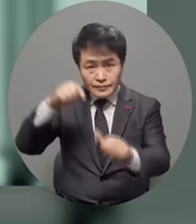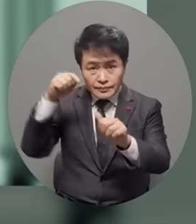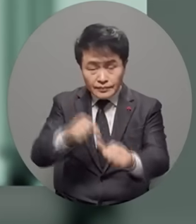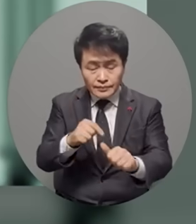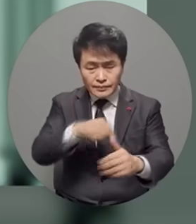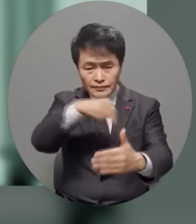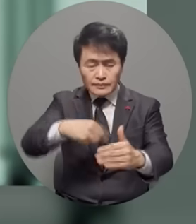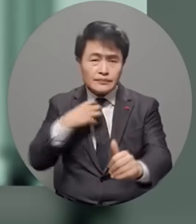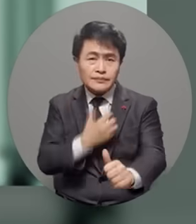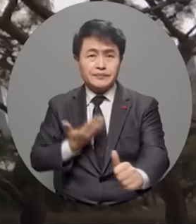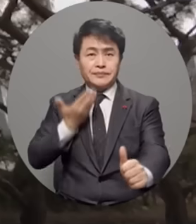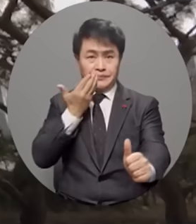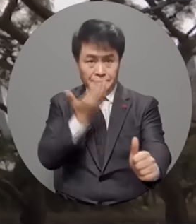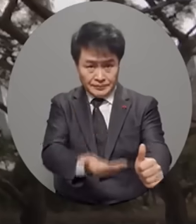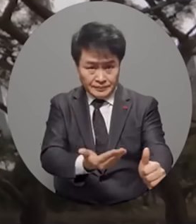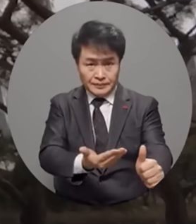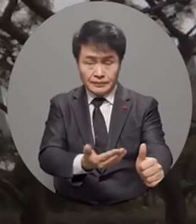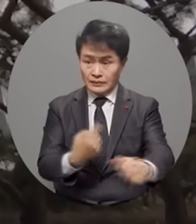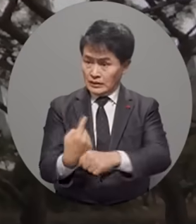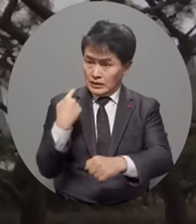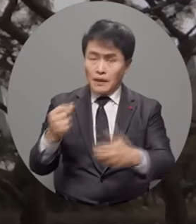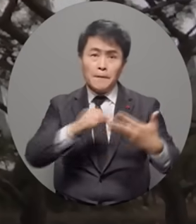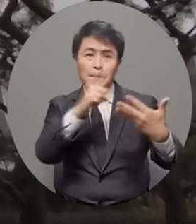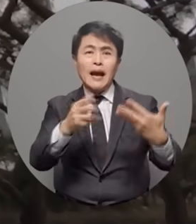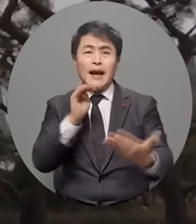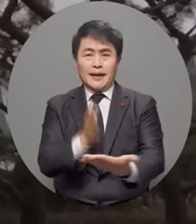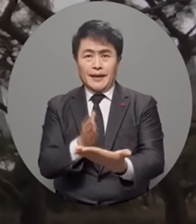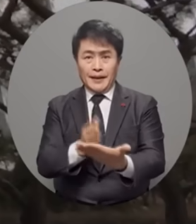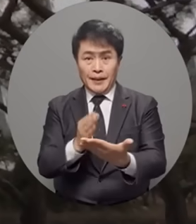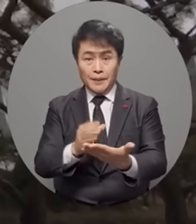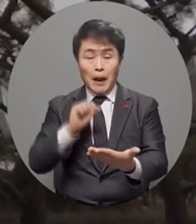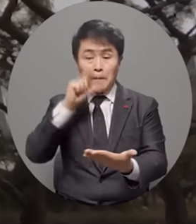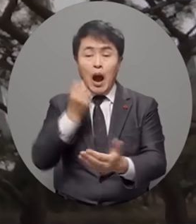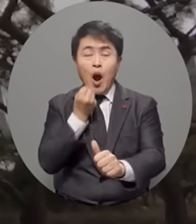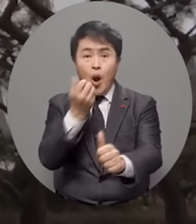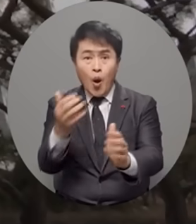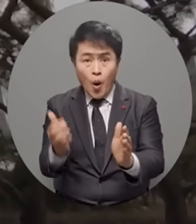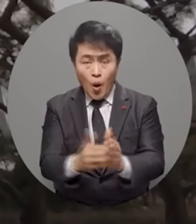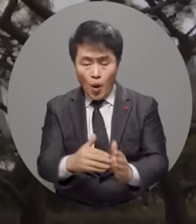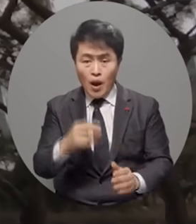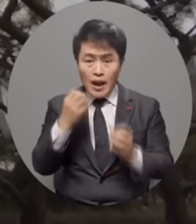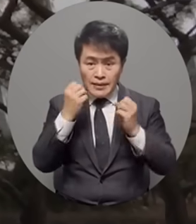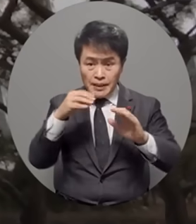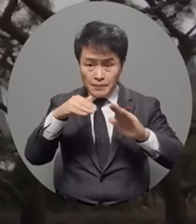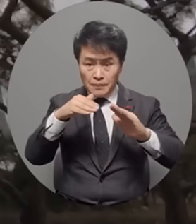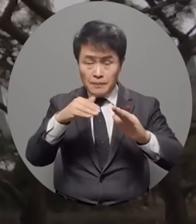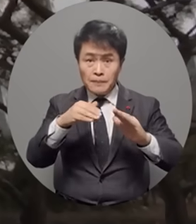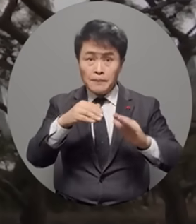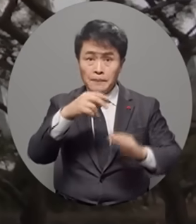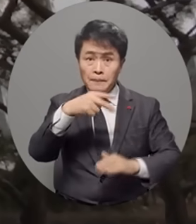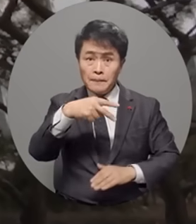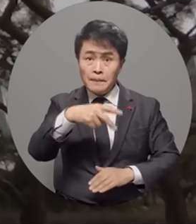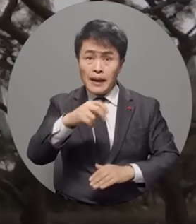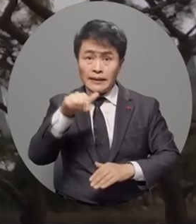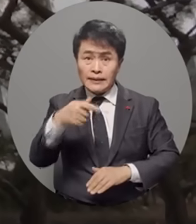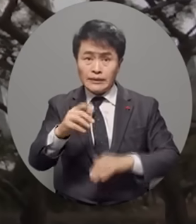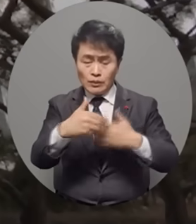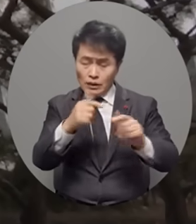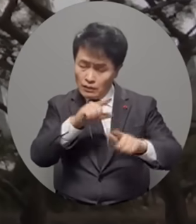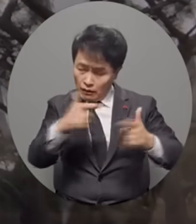직장 내 괴롭힘. 작년 8월 MBC의 폭로 이후 새마을금고 측은 각종 대책을 쏟아내고